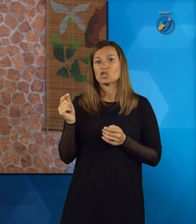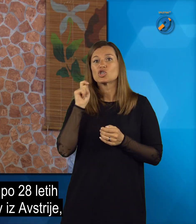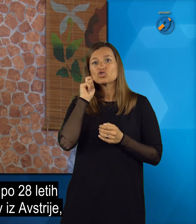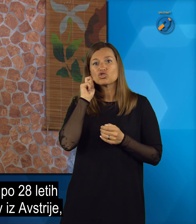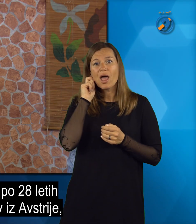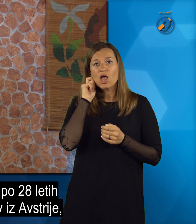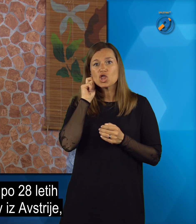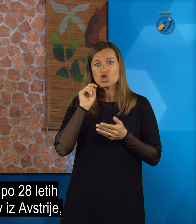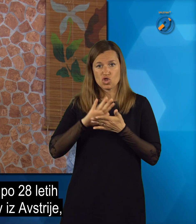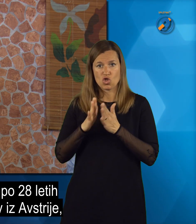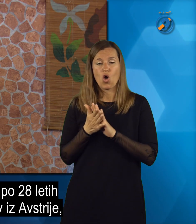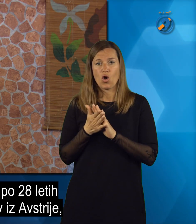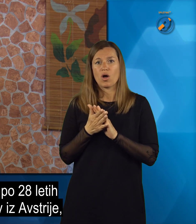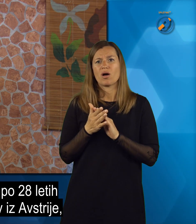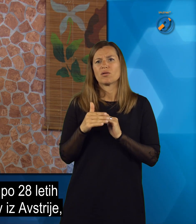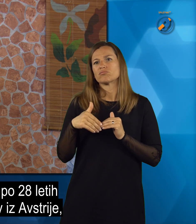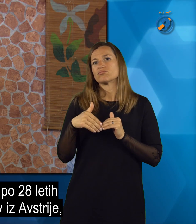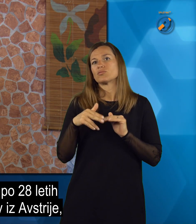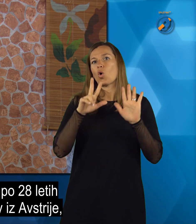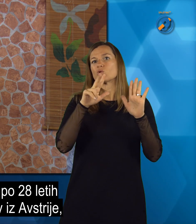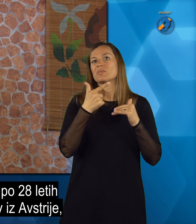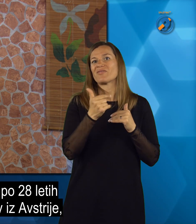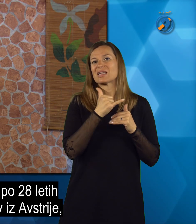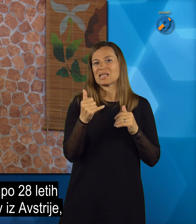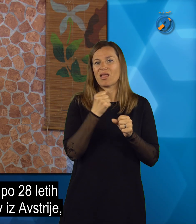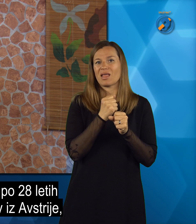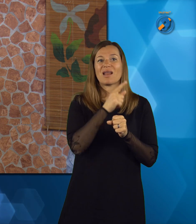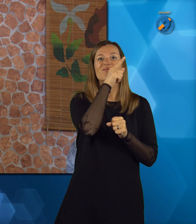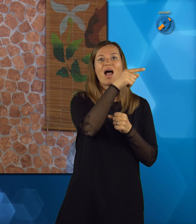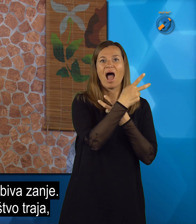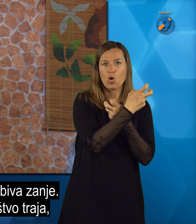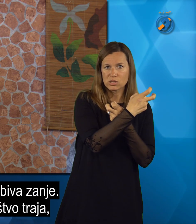Mi z ženo smo po 28 letih prišli domov z